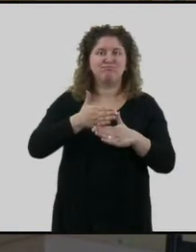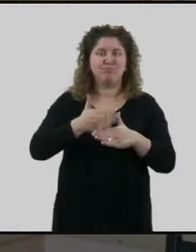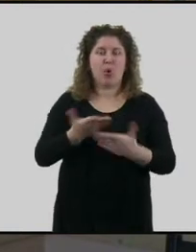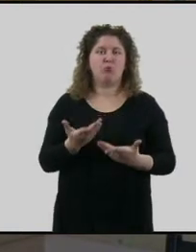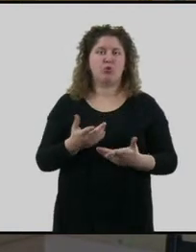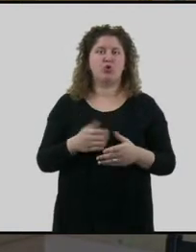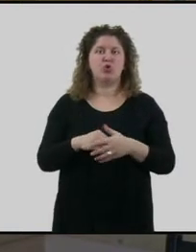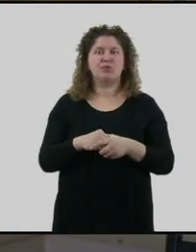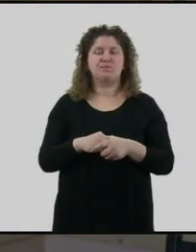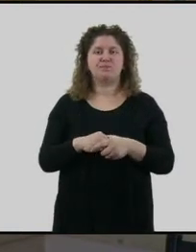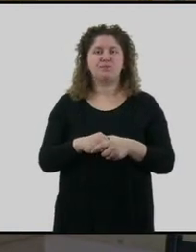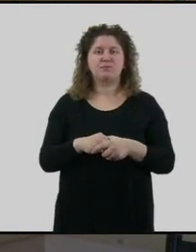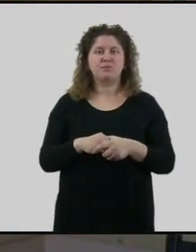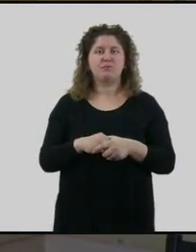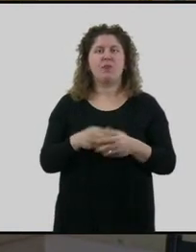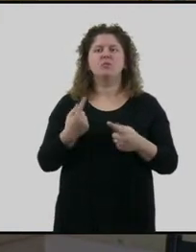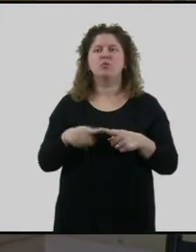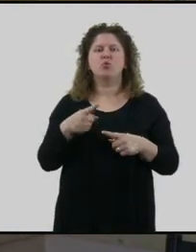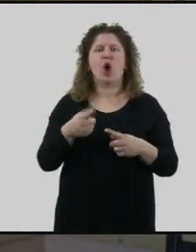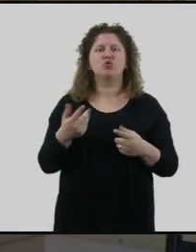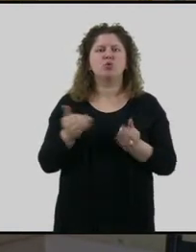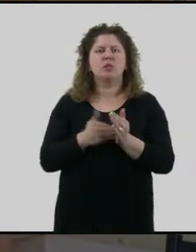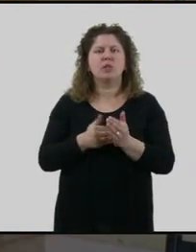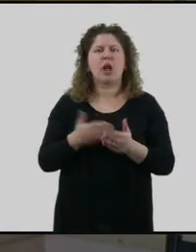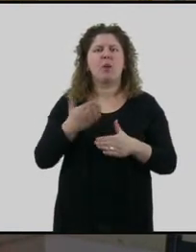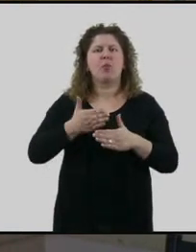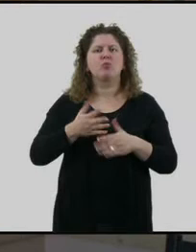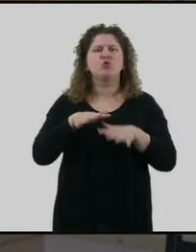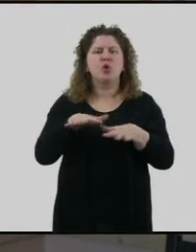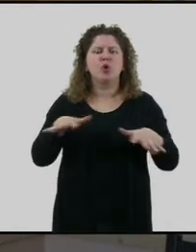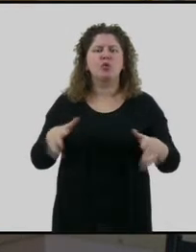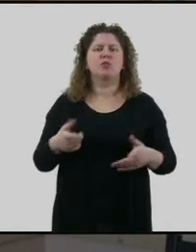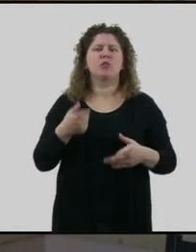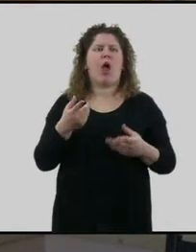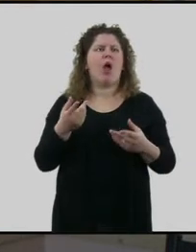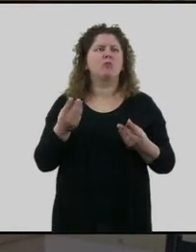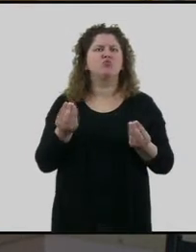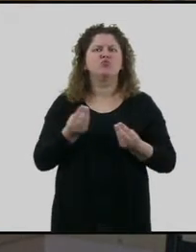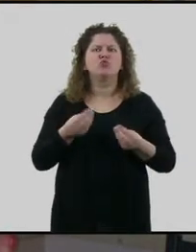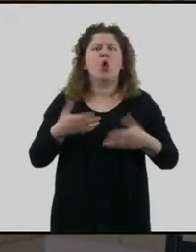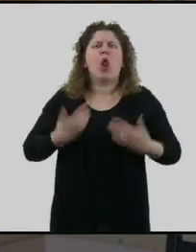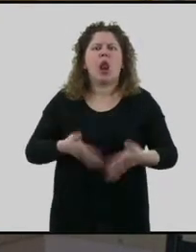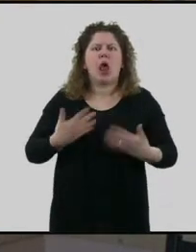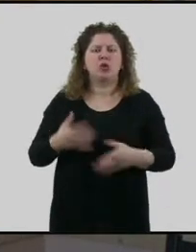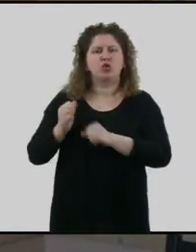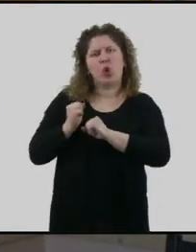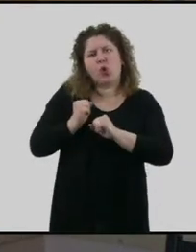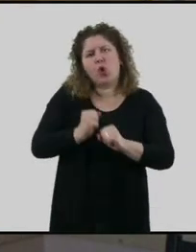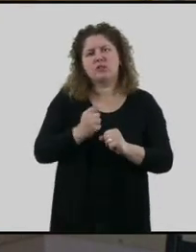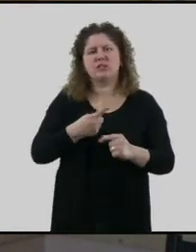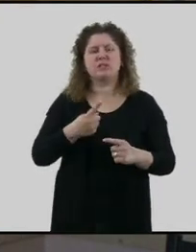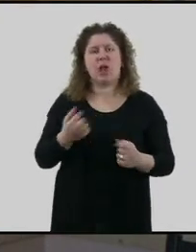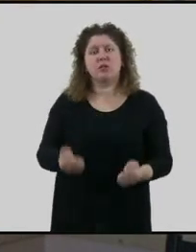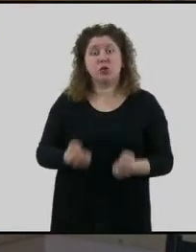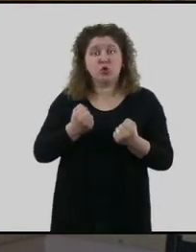ne bi bila loša stvar, zato što jednostavno treba pomoć ljudima da se što lakše nose sa